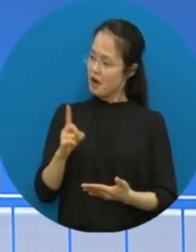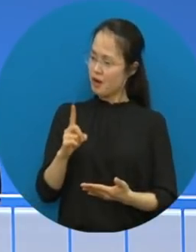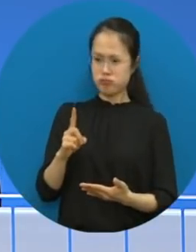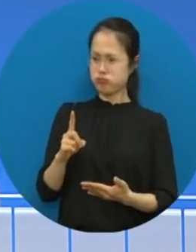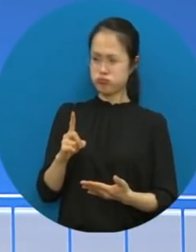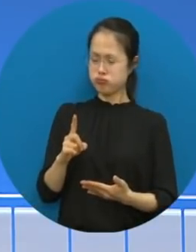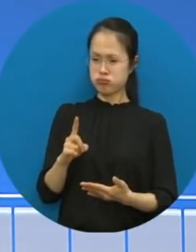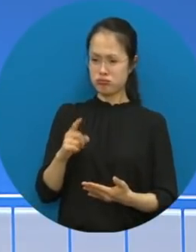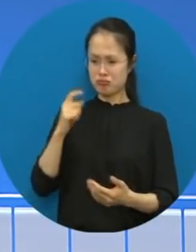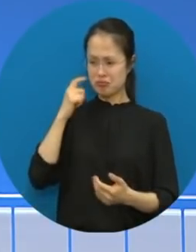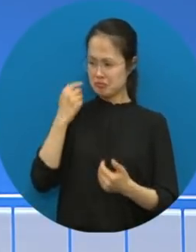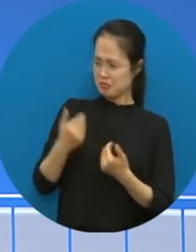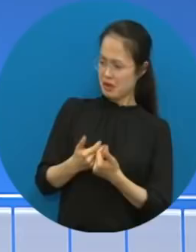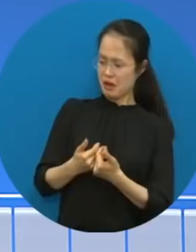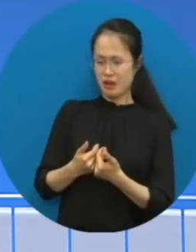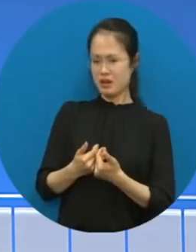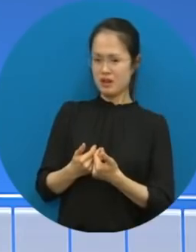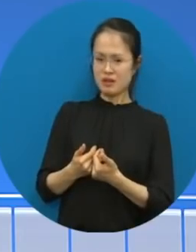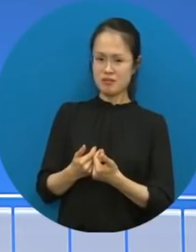지혜가 우상인 사람들은